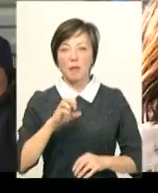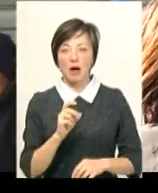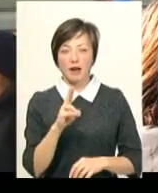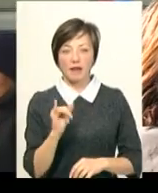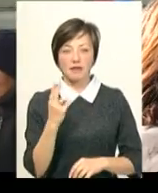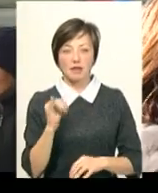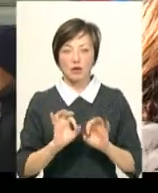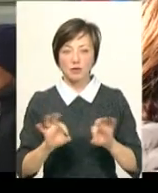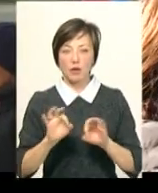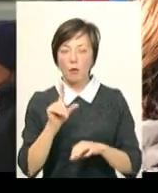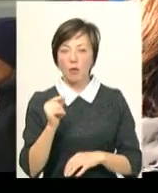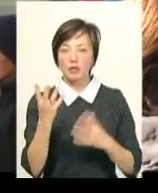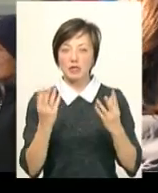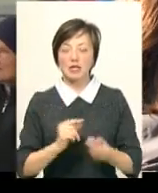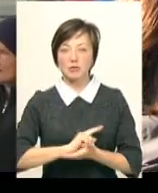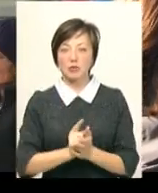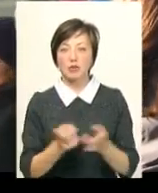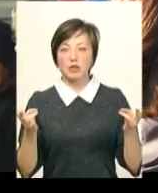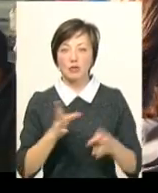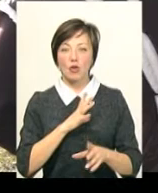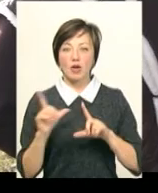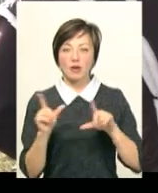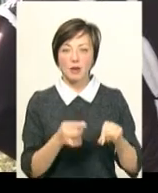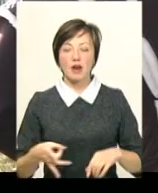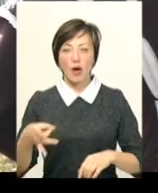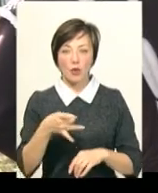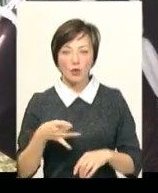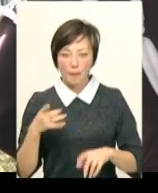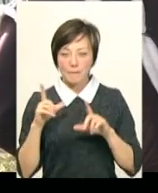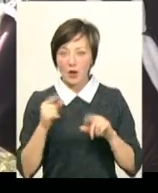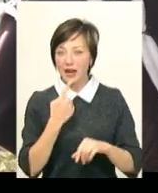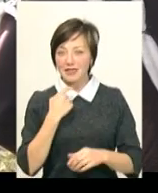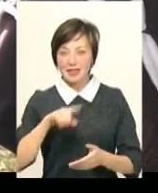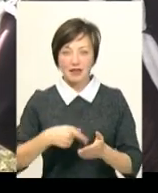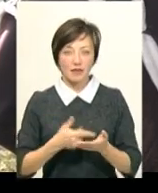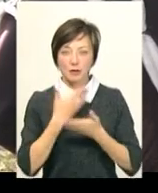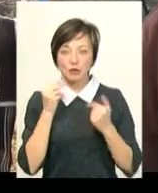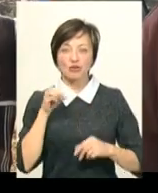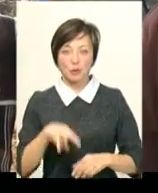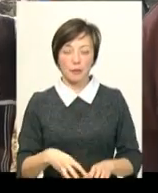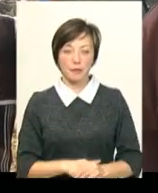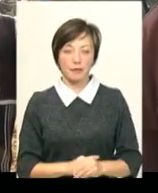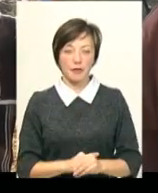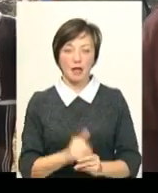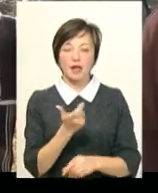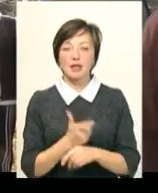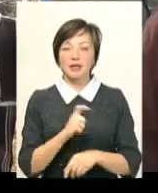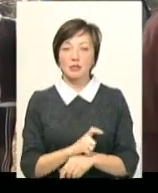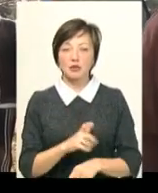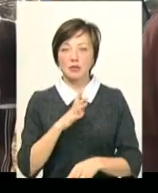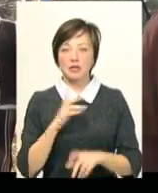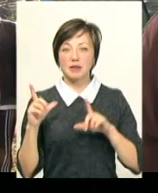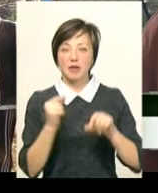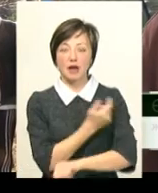Слабий розповідає, у понеділок терміново потрібно було їхати до району, та дістатись Красилова не було чим. Саме більше мені треба їхати